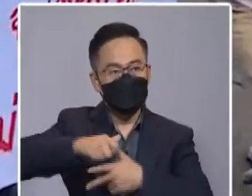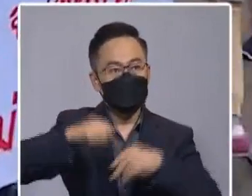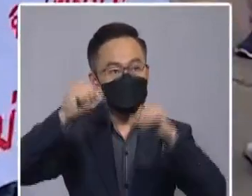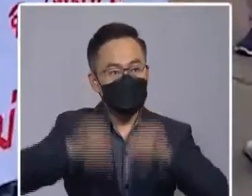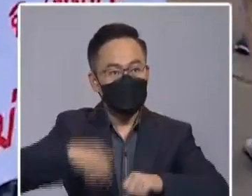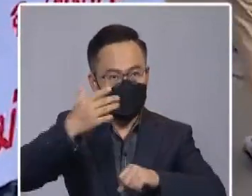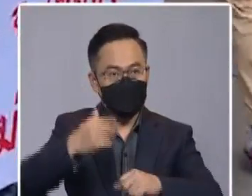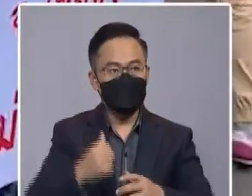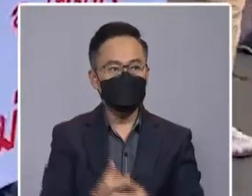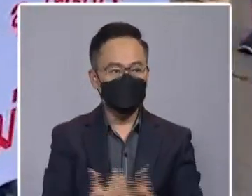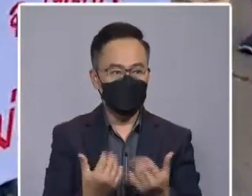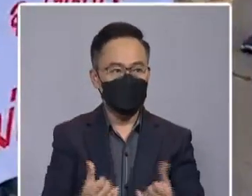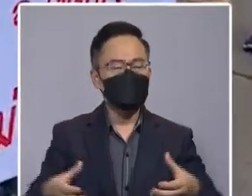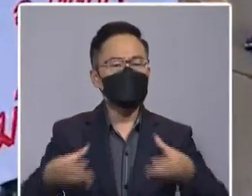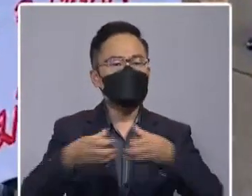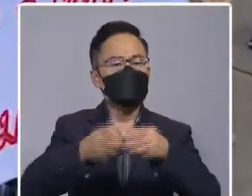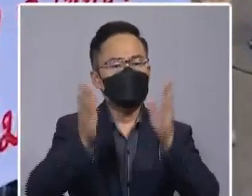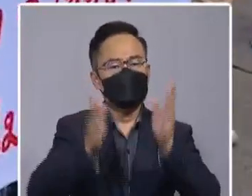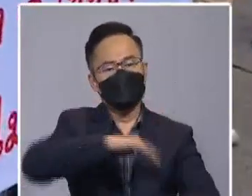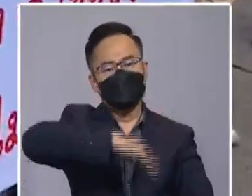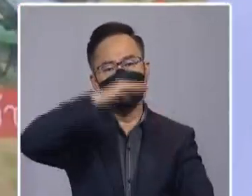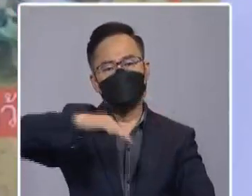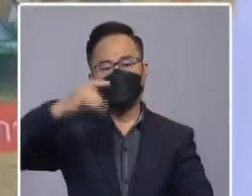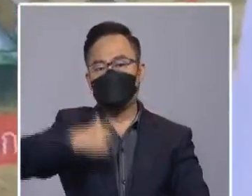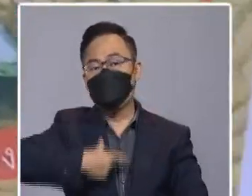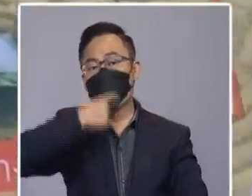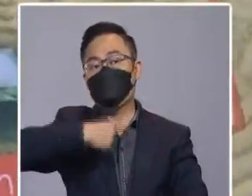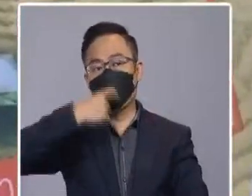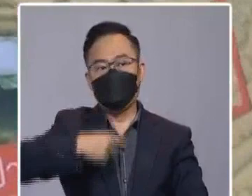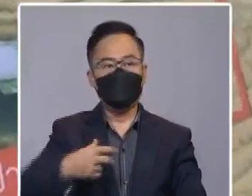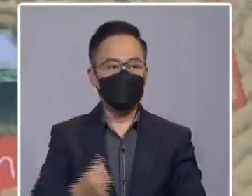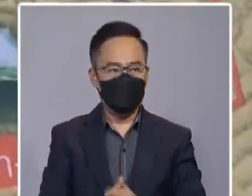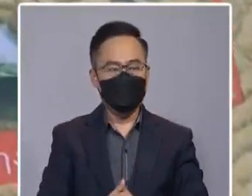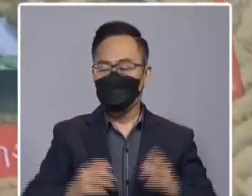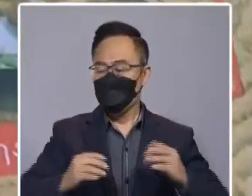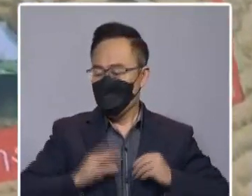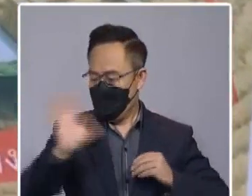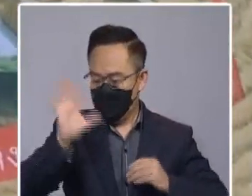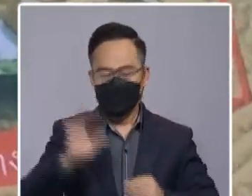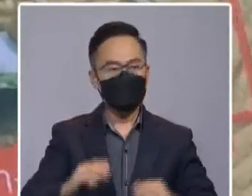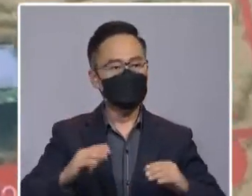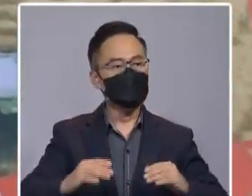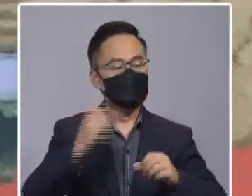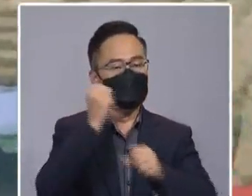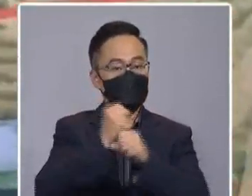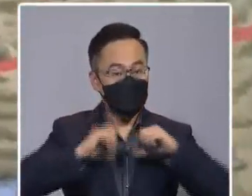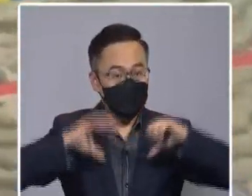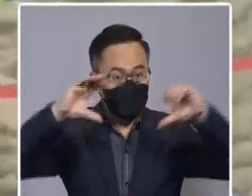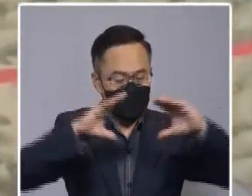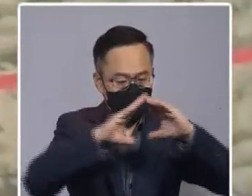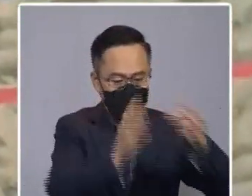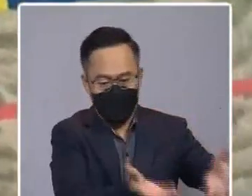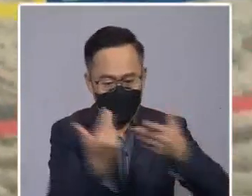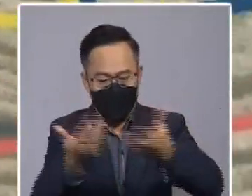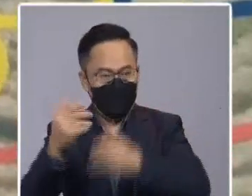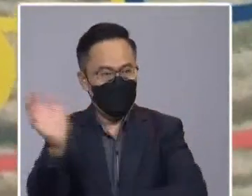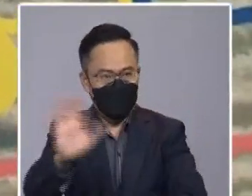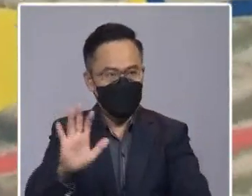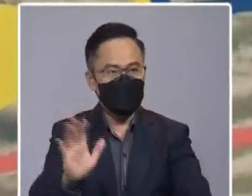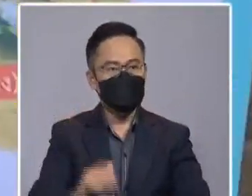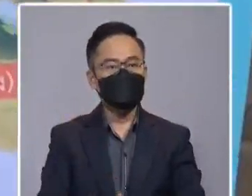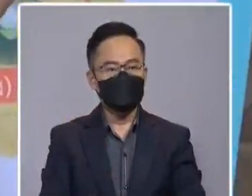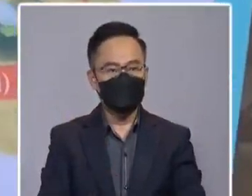จะสิ้นสุดค่ะเพื่อความเป็นธรรมของชาวบ้านนี่ก็ถือป้ายมาด้วยบอกว่าเครือข่ายมุ้งสิ่งแวดล้อมนะคะเขาก็บอกว่าอย่าเพิ่งหรือค่ะ